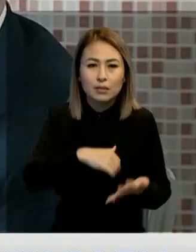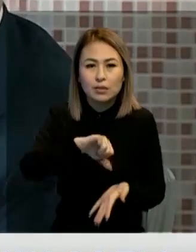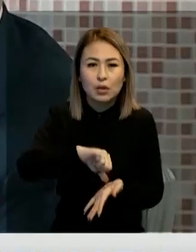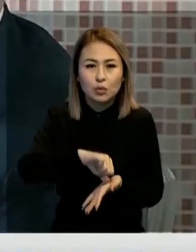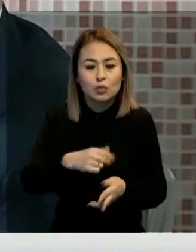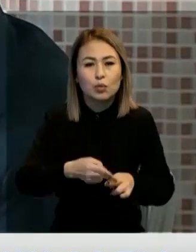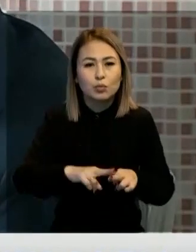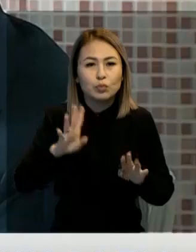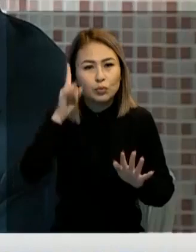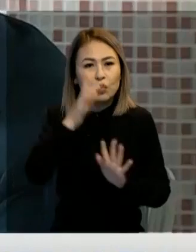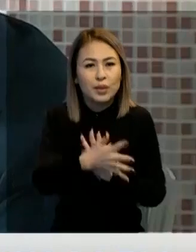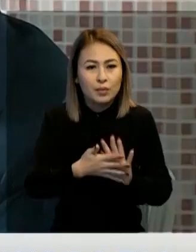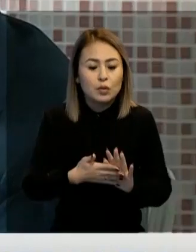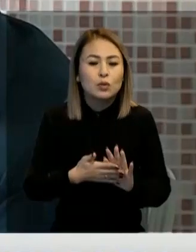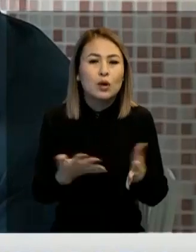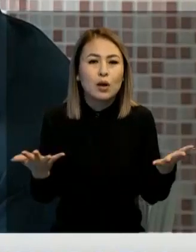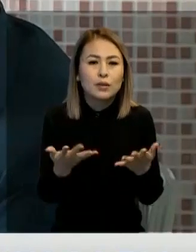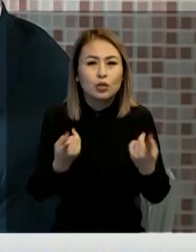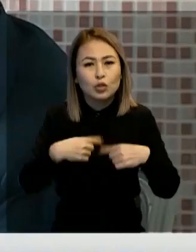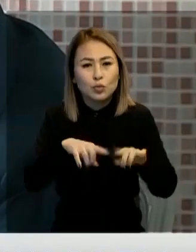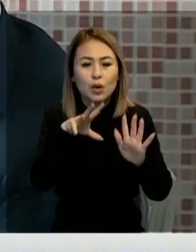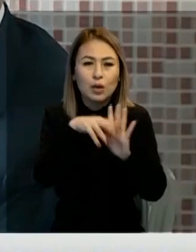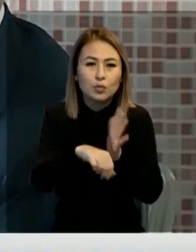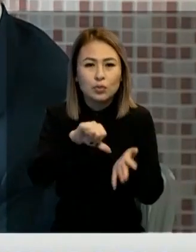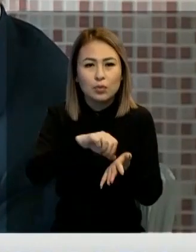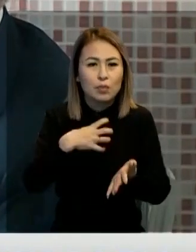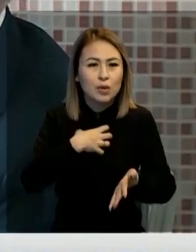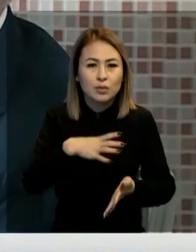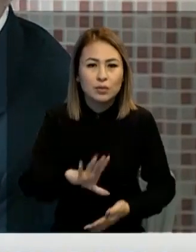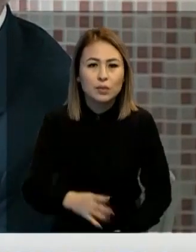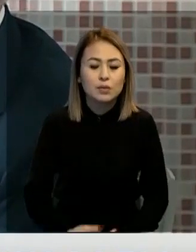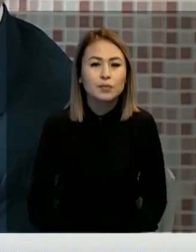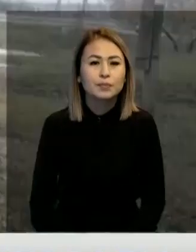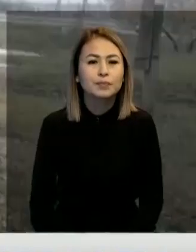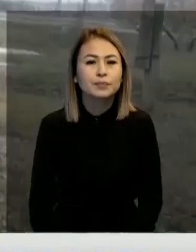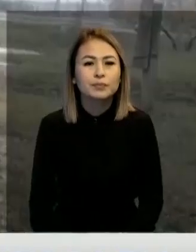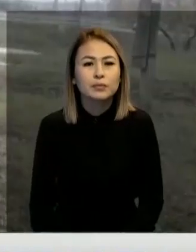деп есептейміз. Және олардың қандай ұйымға қатысушы екені маңызды емес.